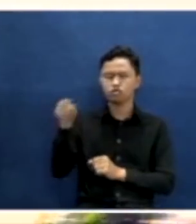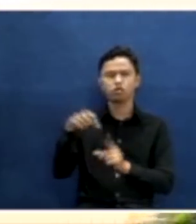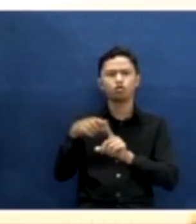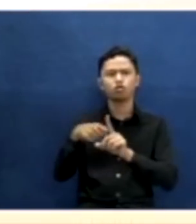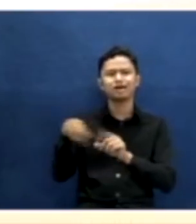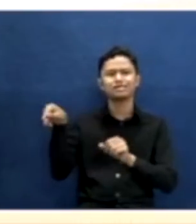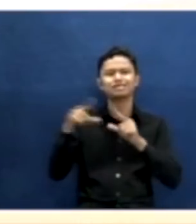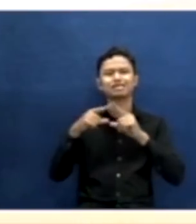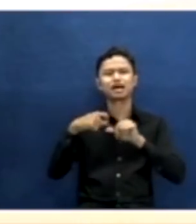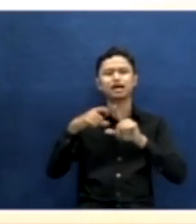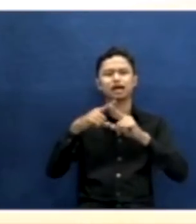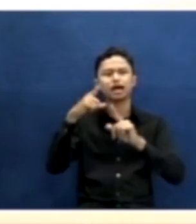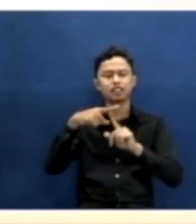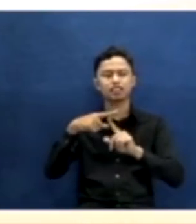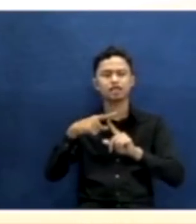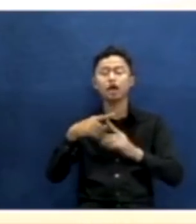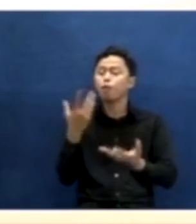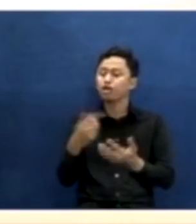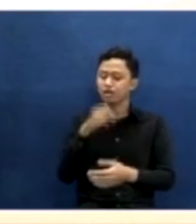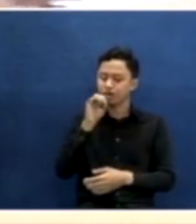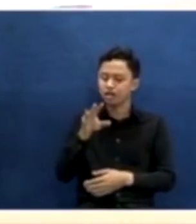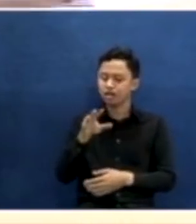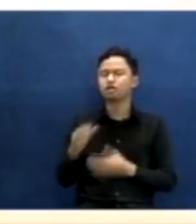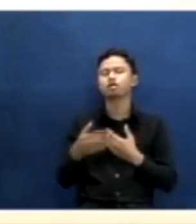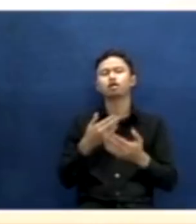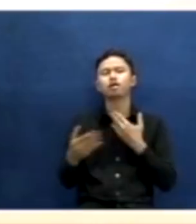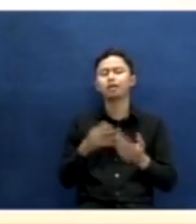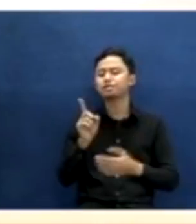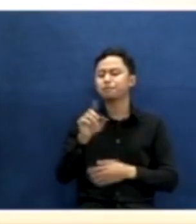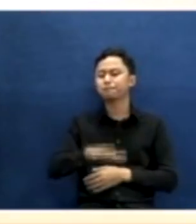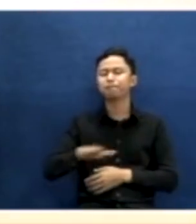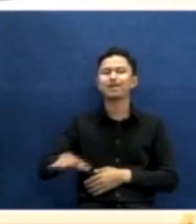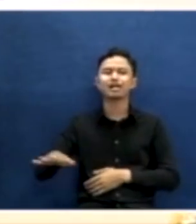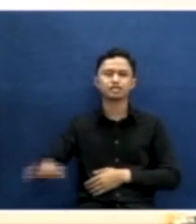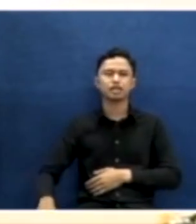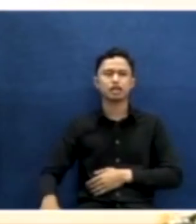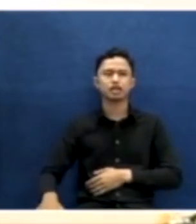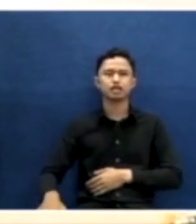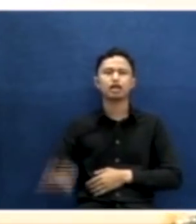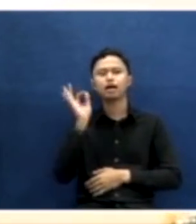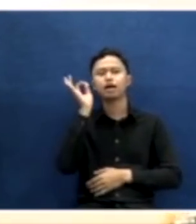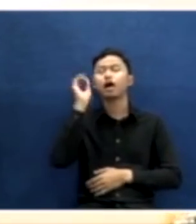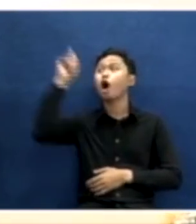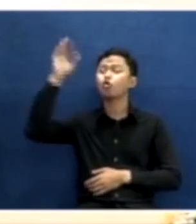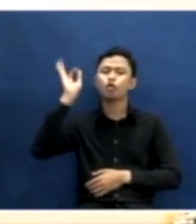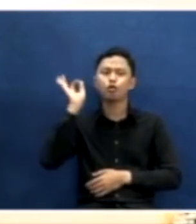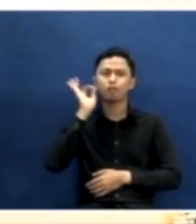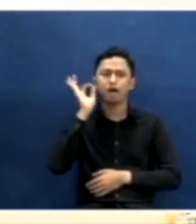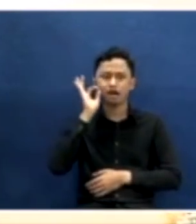zakat Hai mungkin kalau kita akan berkata Anda apa-apa anak kecil dimakan sama Allah